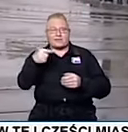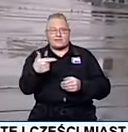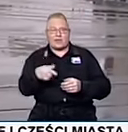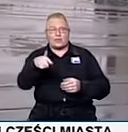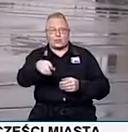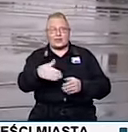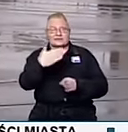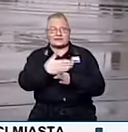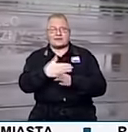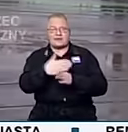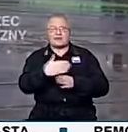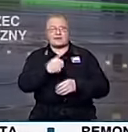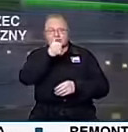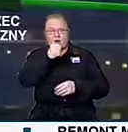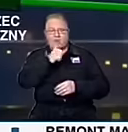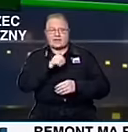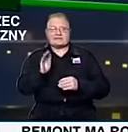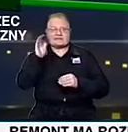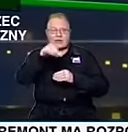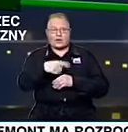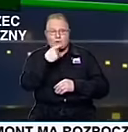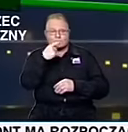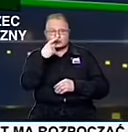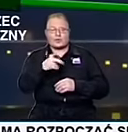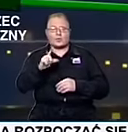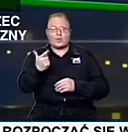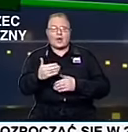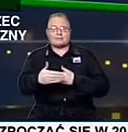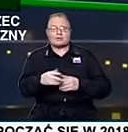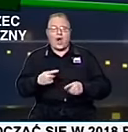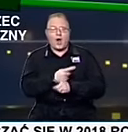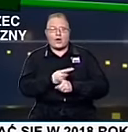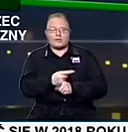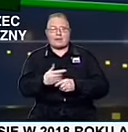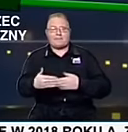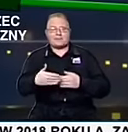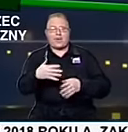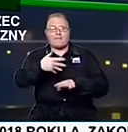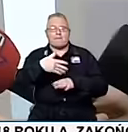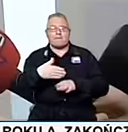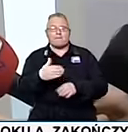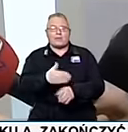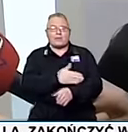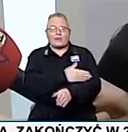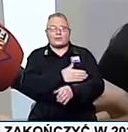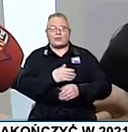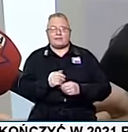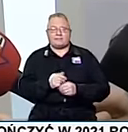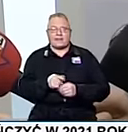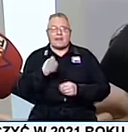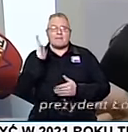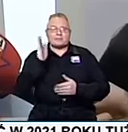Jedna tu na skrzyżowaniu ulic Zielonej z Zachodnią Kościuszki, druga przy Ogrodowej, niedaleko manufaktury. My będziemy musieli